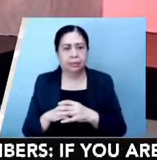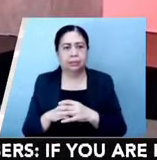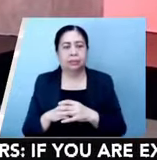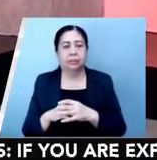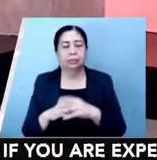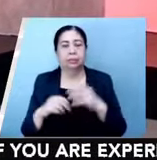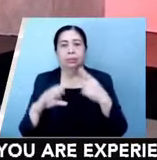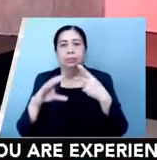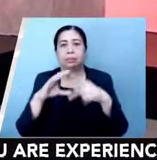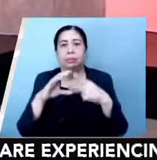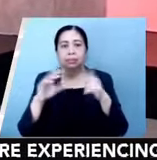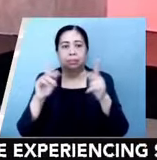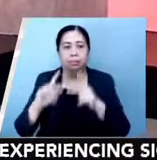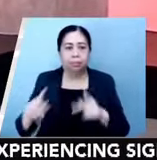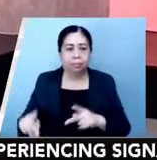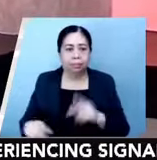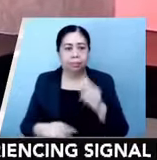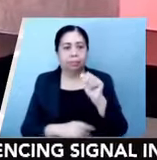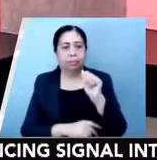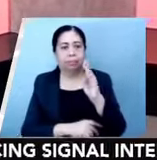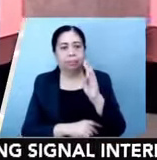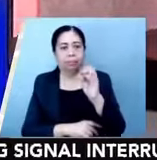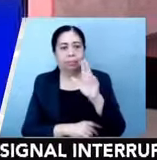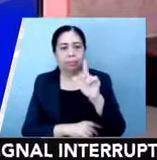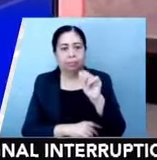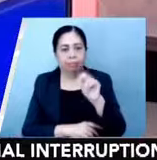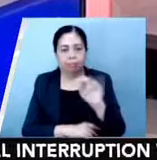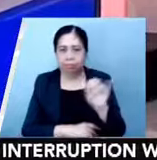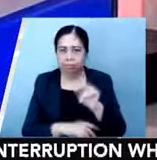at Aborlan sa Palawan.